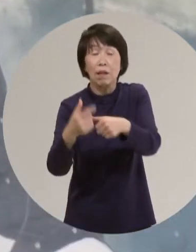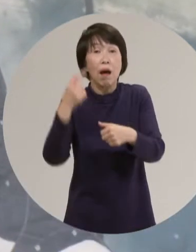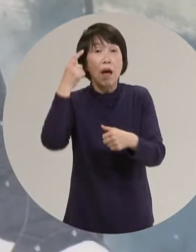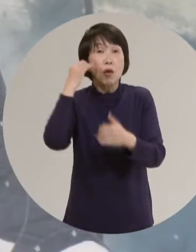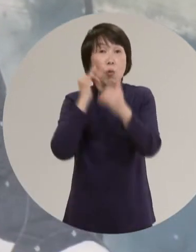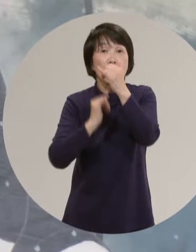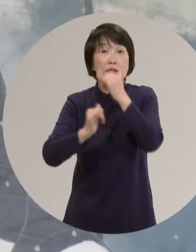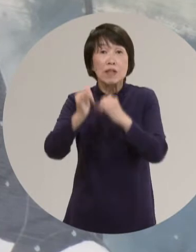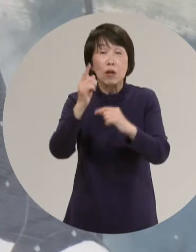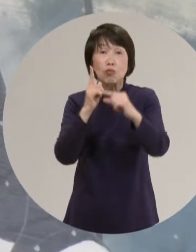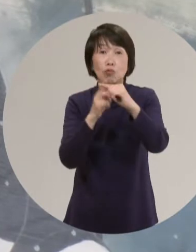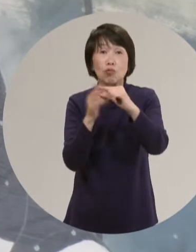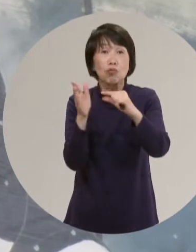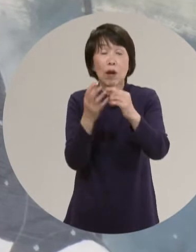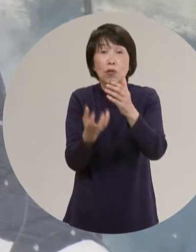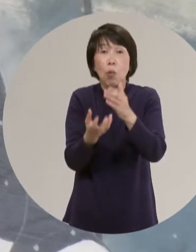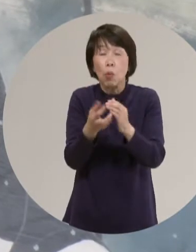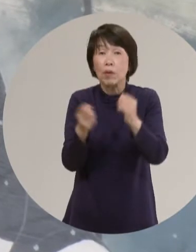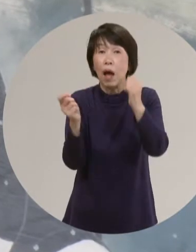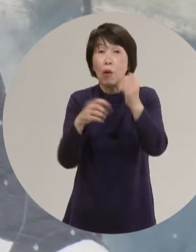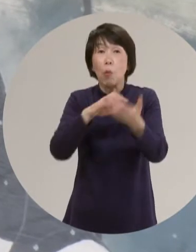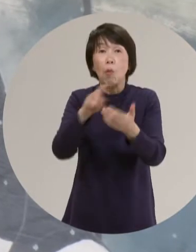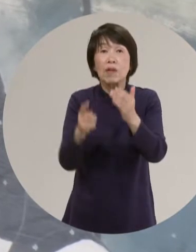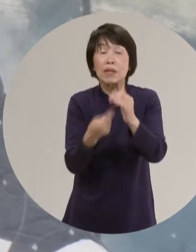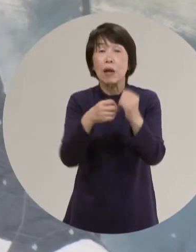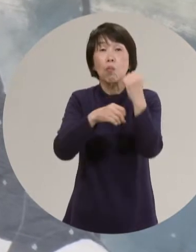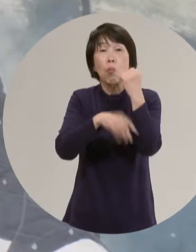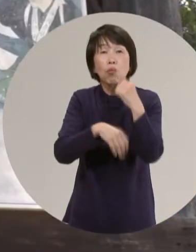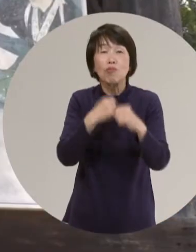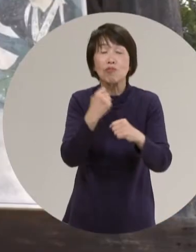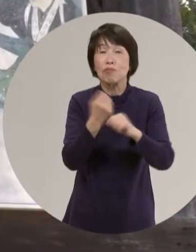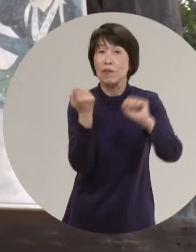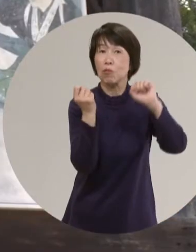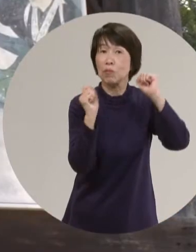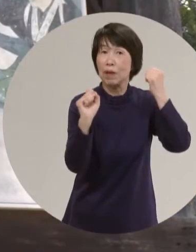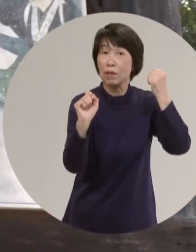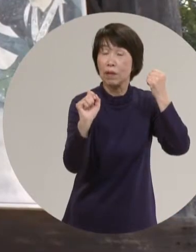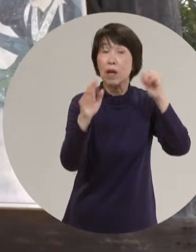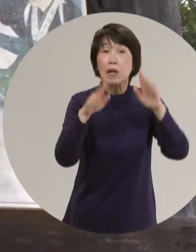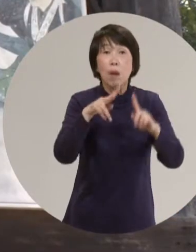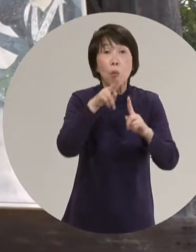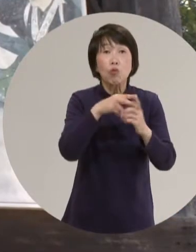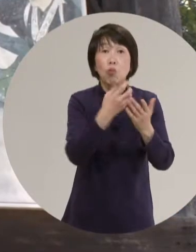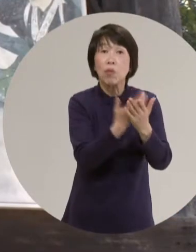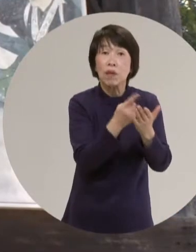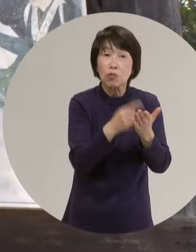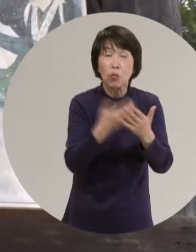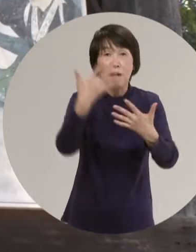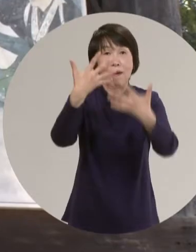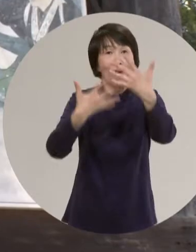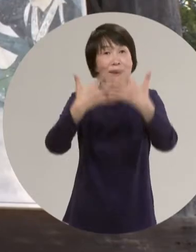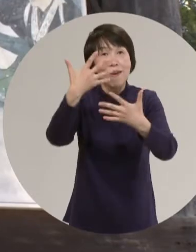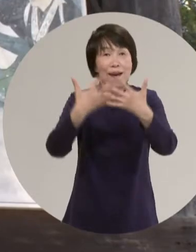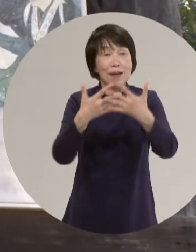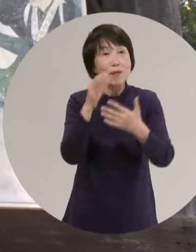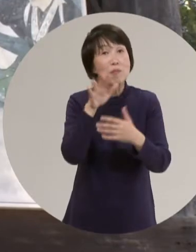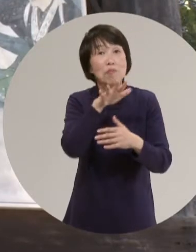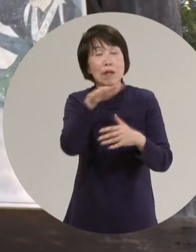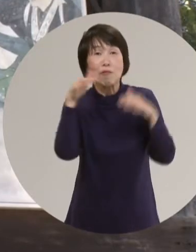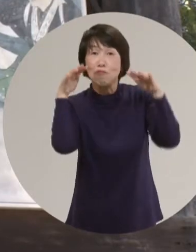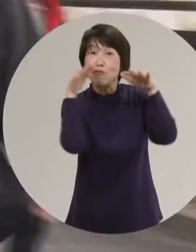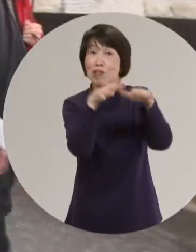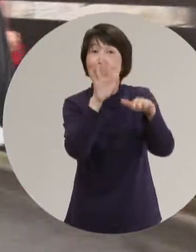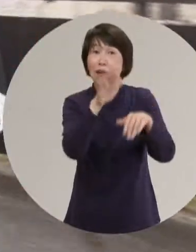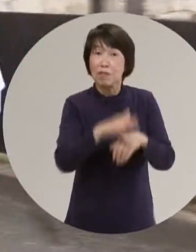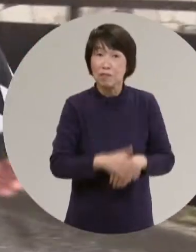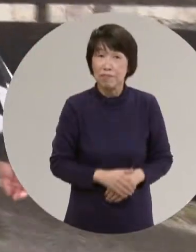起こった赤穂事件をもとに作られ、小説や映画などで今なお楽しまれている物語です